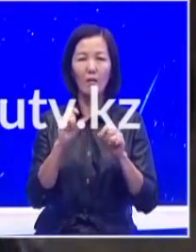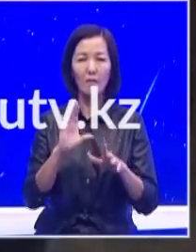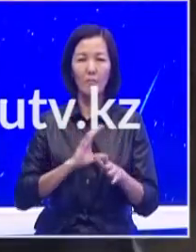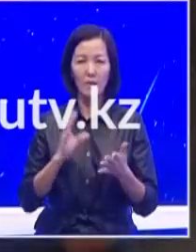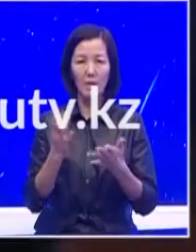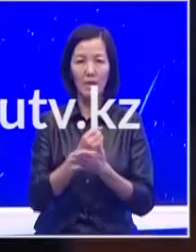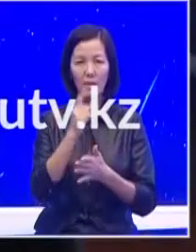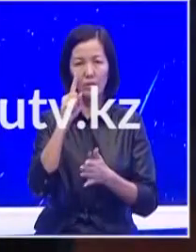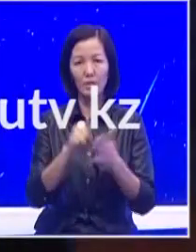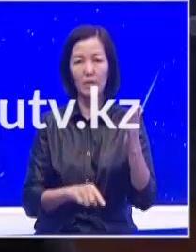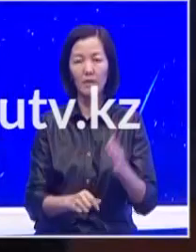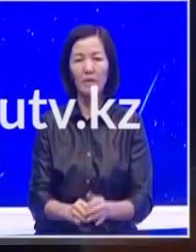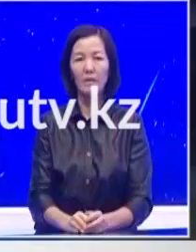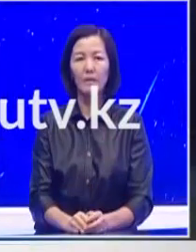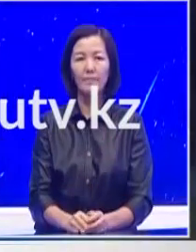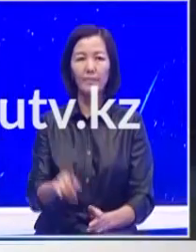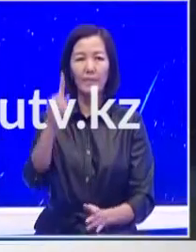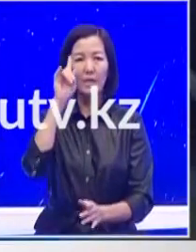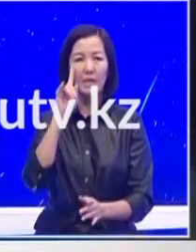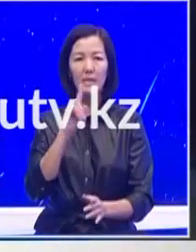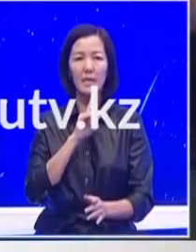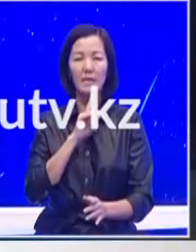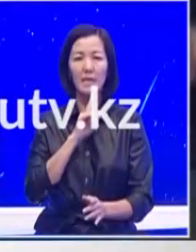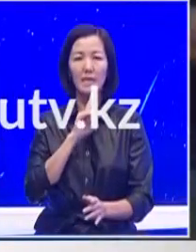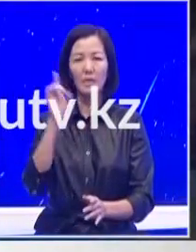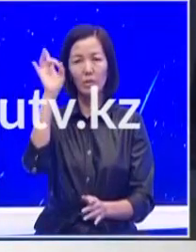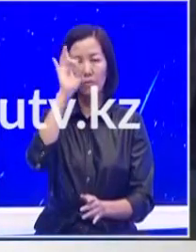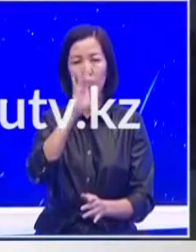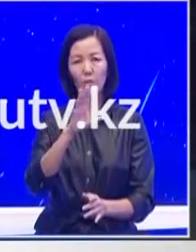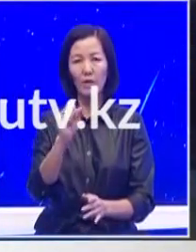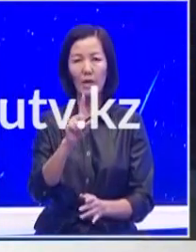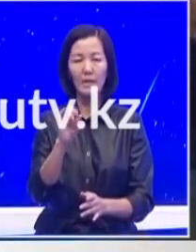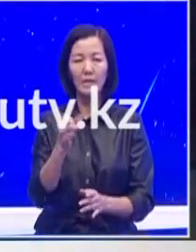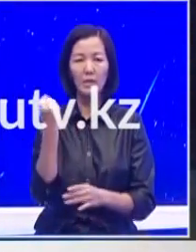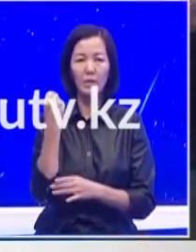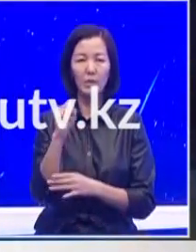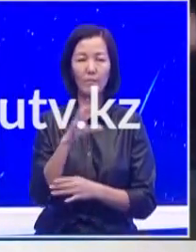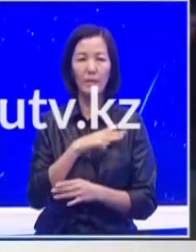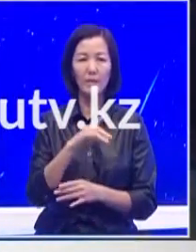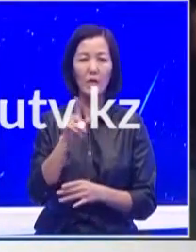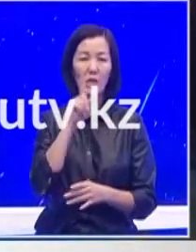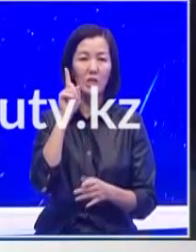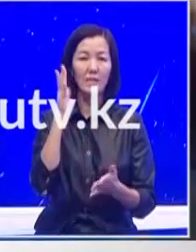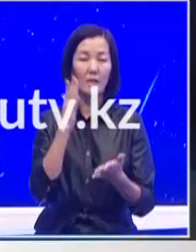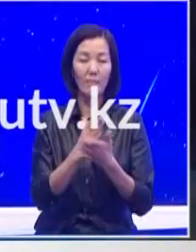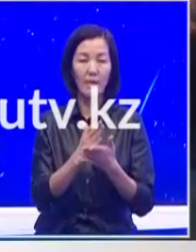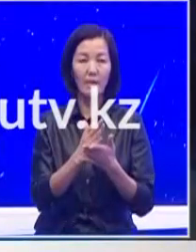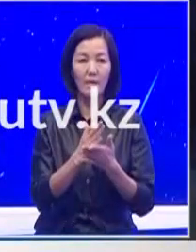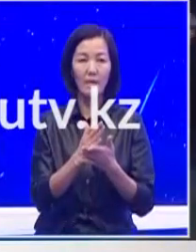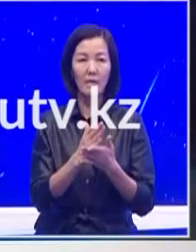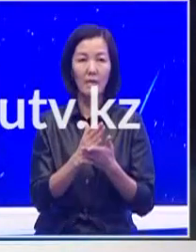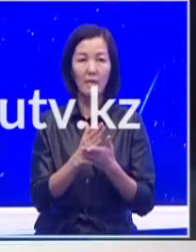үміттенеді. Қазақстан чемпиондары, Азия қола жүлдегері, жастар бар қазір, соны